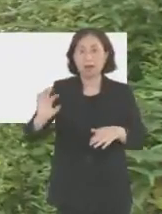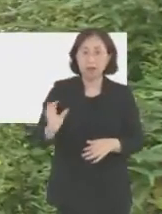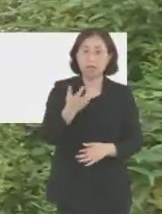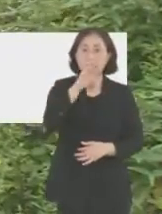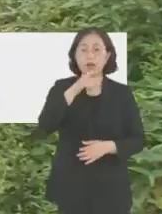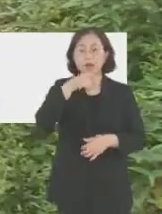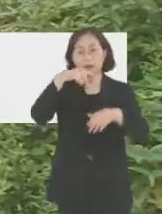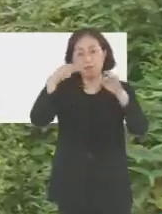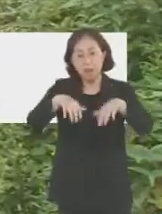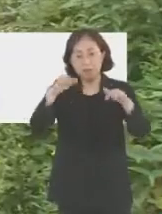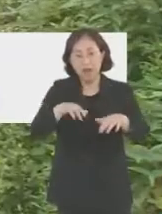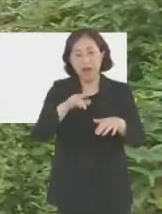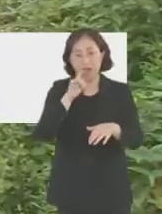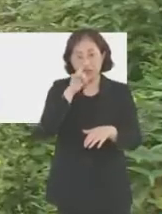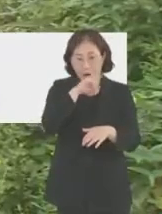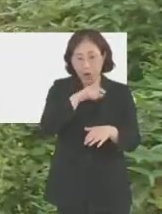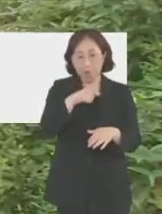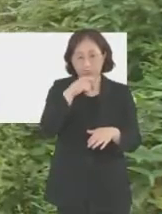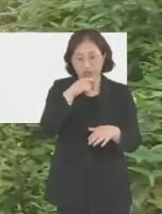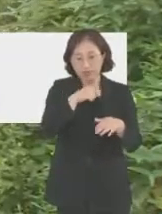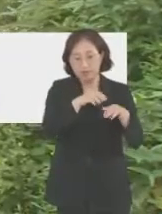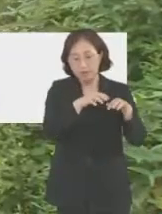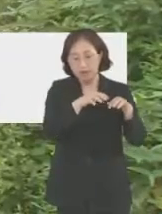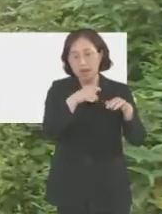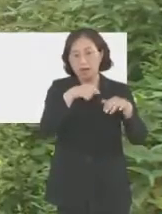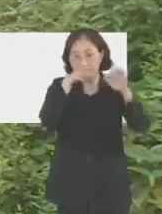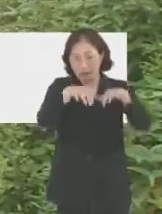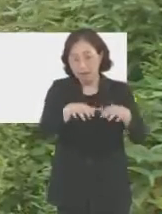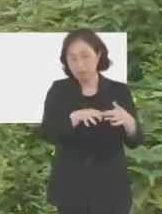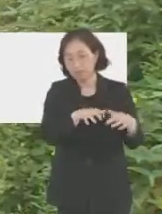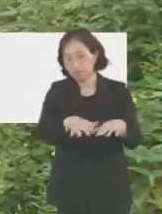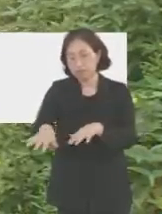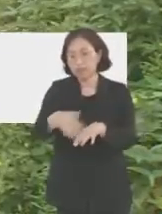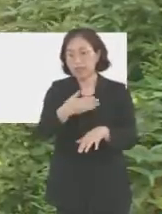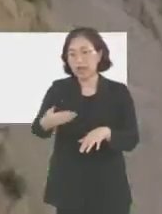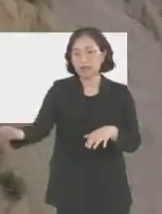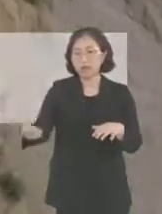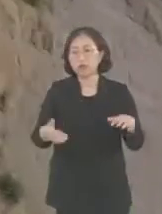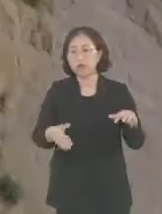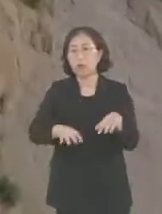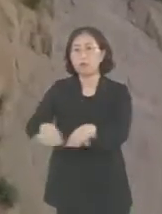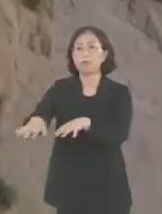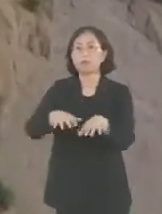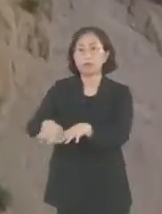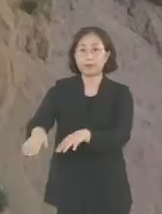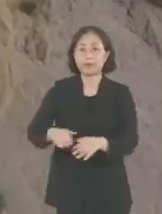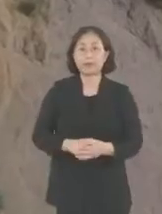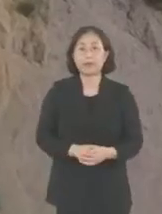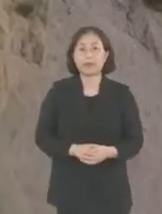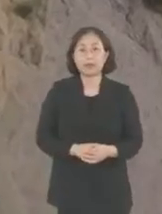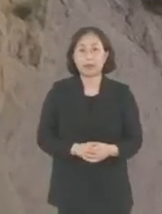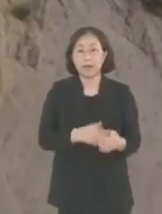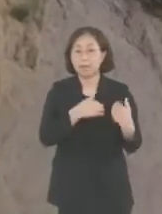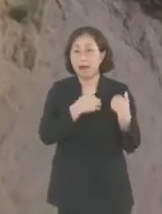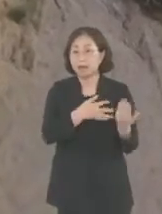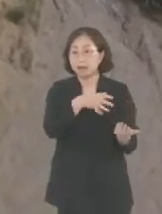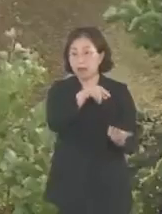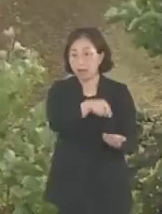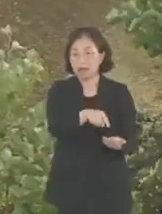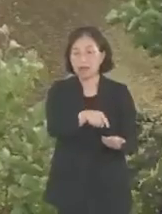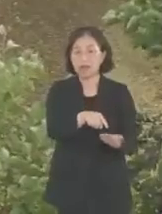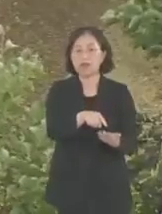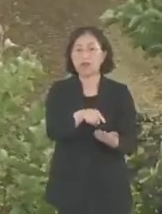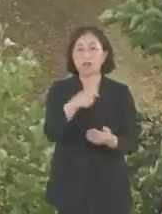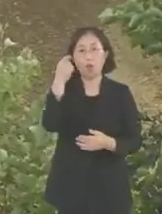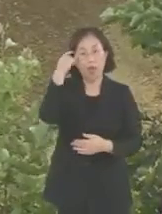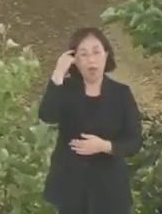있는 유해 물질 같은 것들이 그 물을 빗물을 통해서 하천으로 유입될 수가 있습니다. 이처럼 채석장이 방치된 이유엔 지자체의